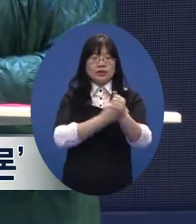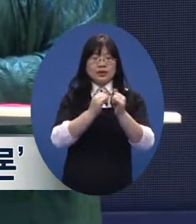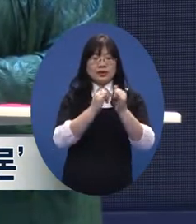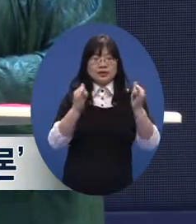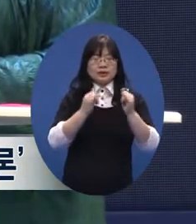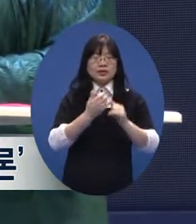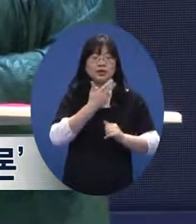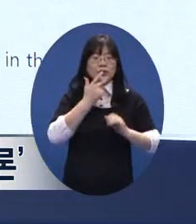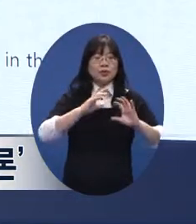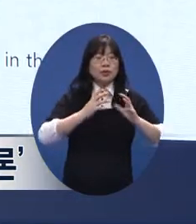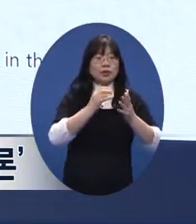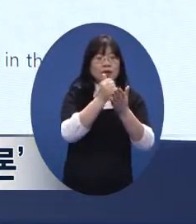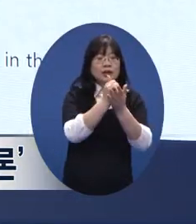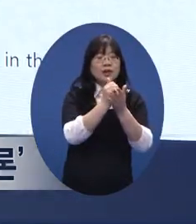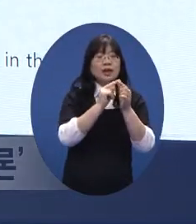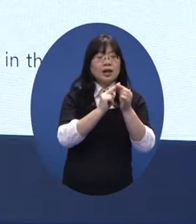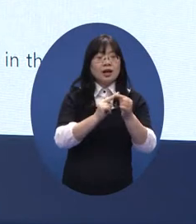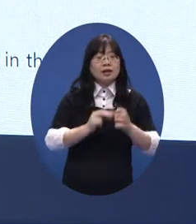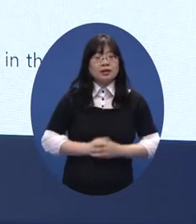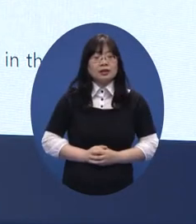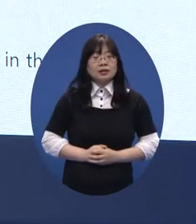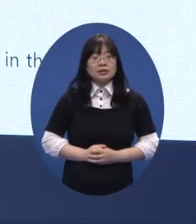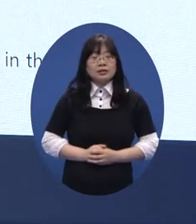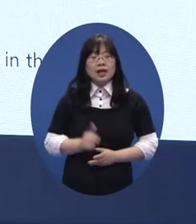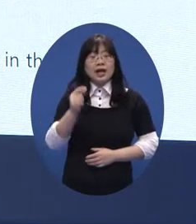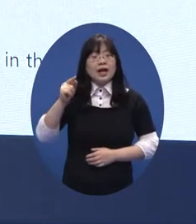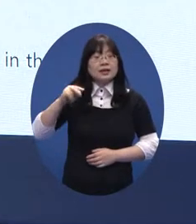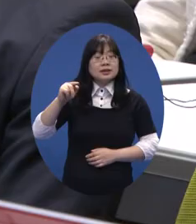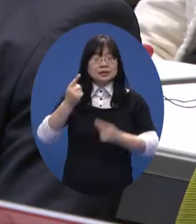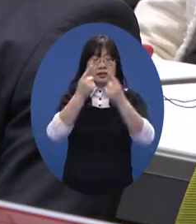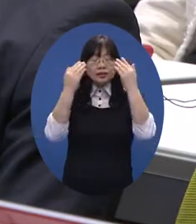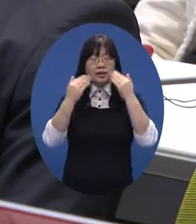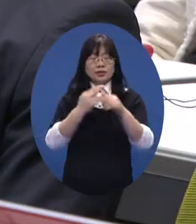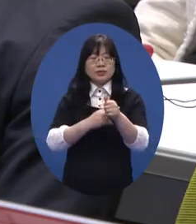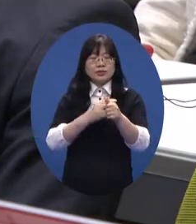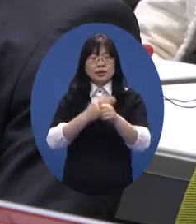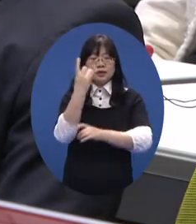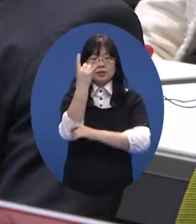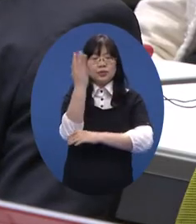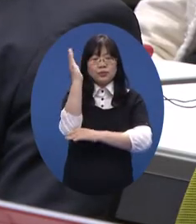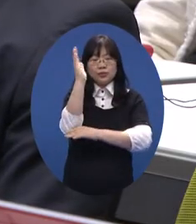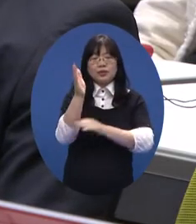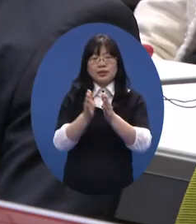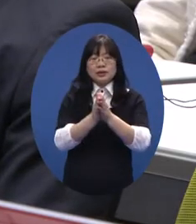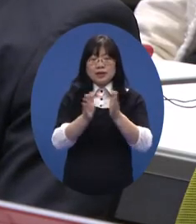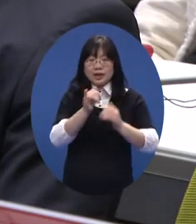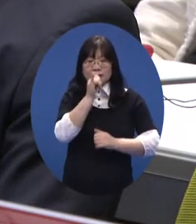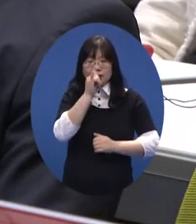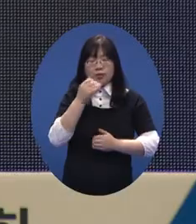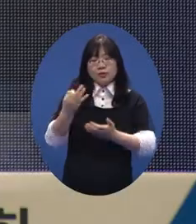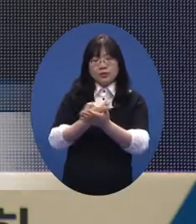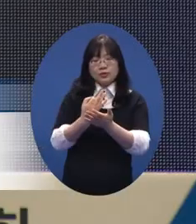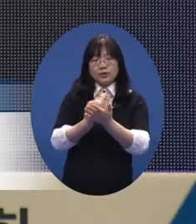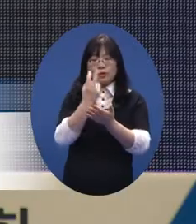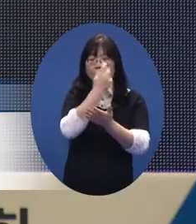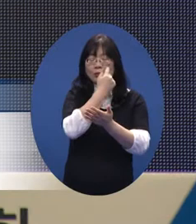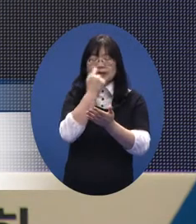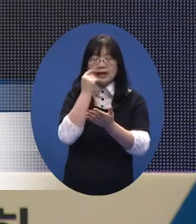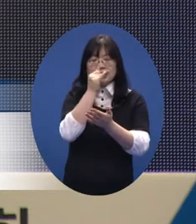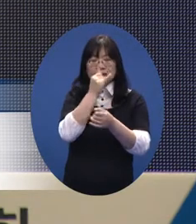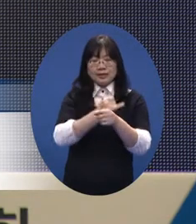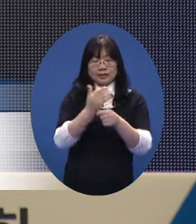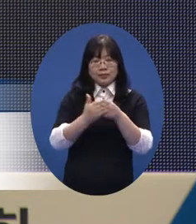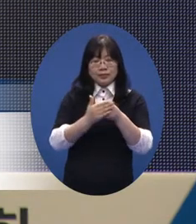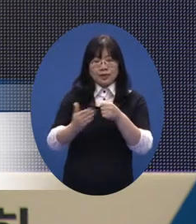영국 시민소득 트러스트 의장 애니 밀러, 강남훈 한신대 교수의 기조연설로 시작됐습니다. 소득을